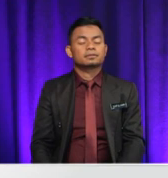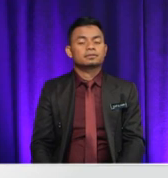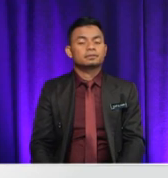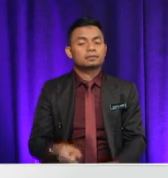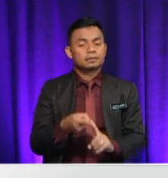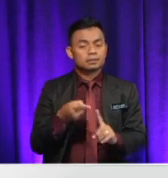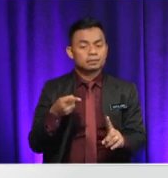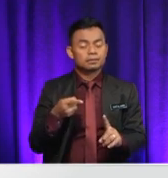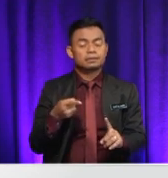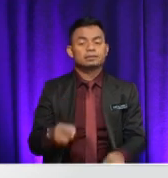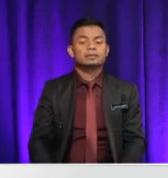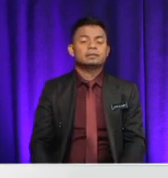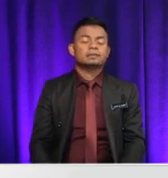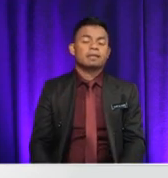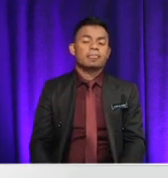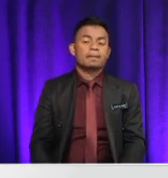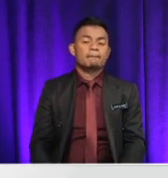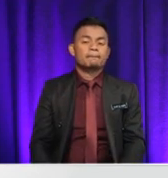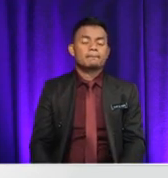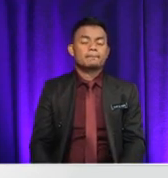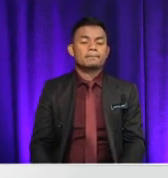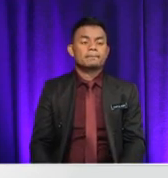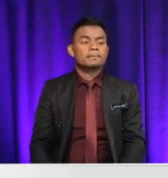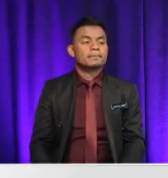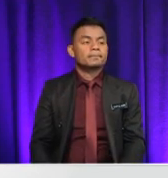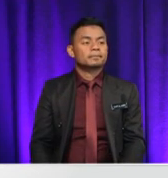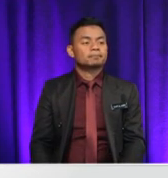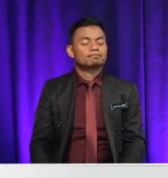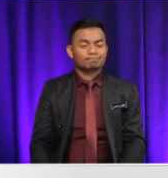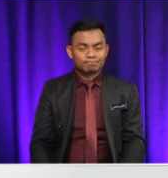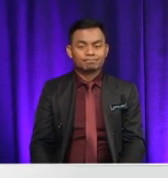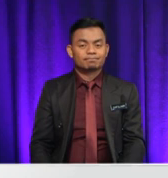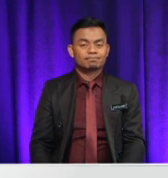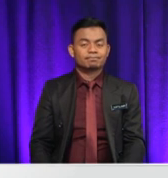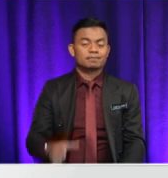kita ada Syafi Hai Syafi